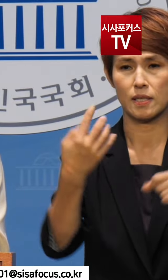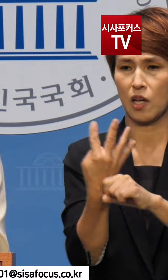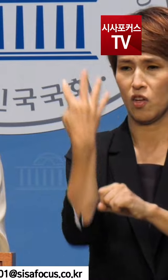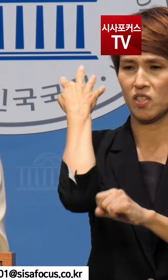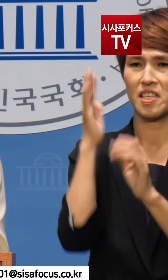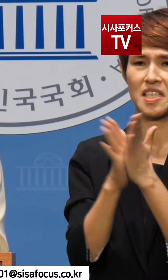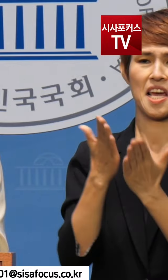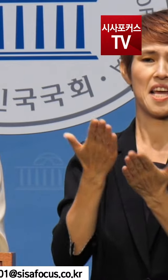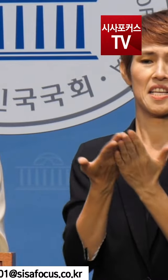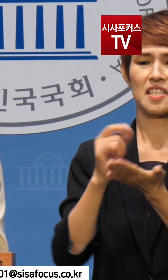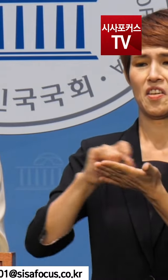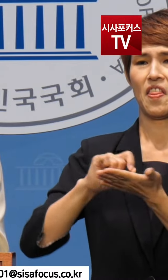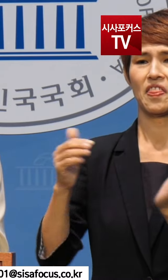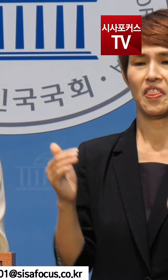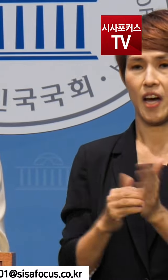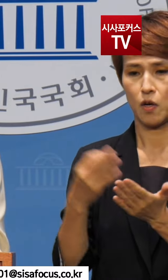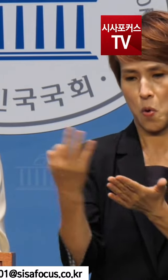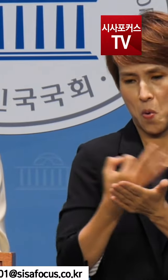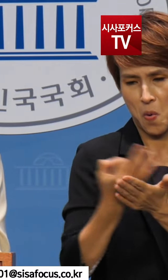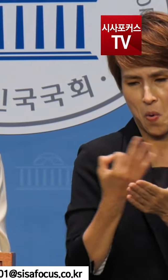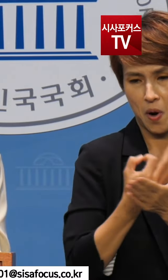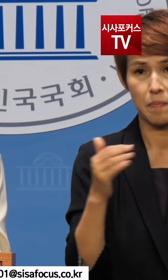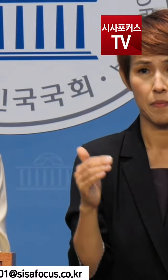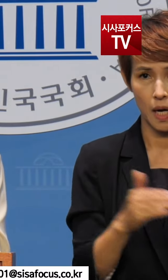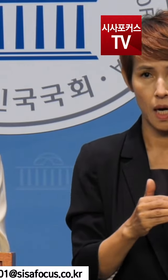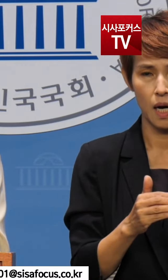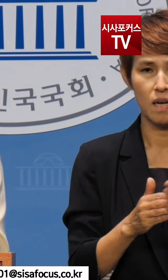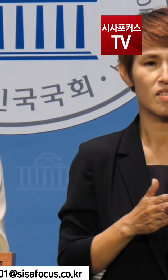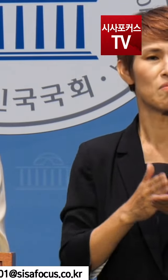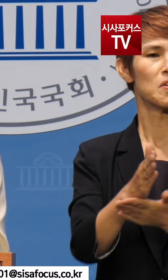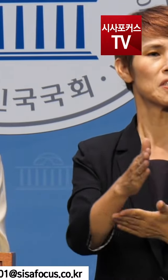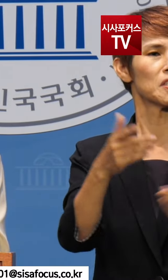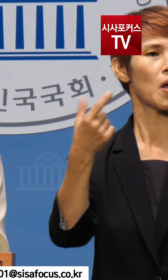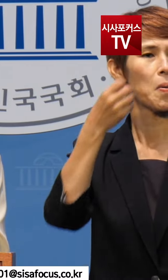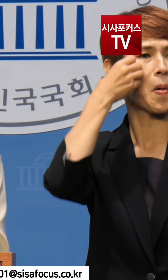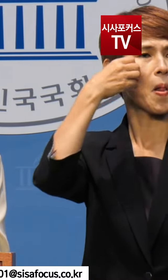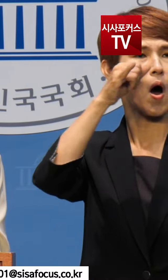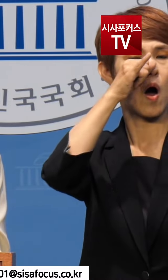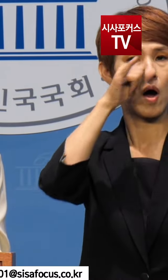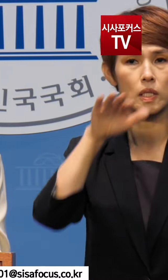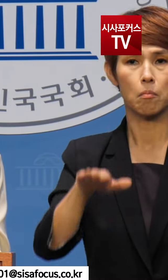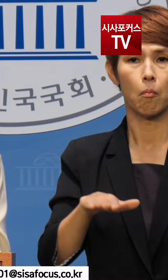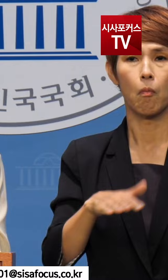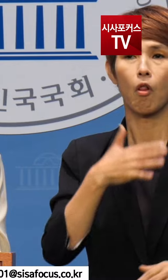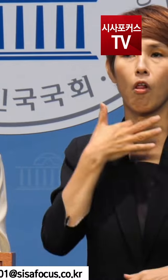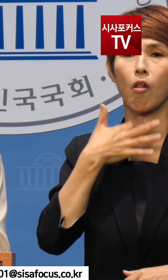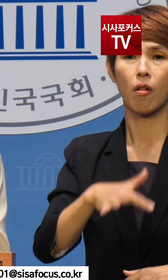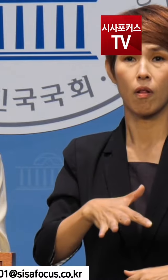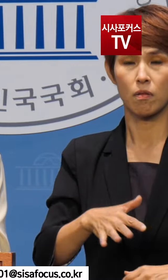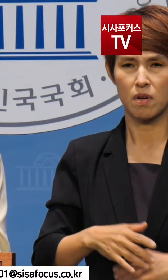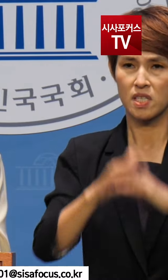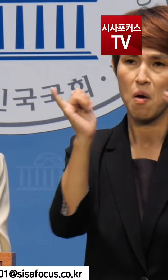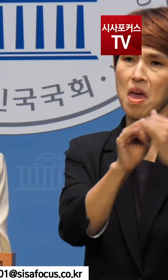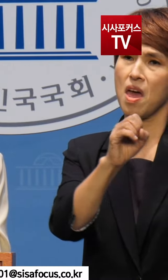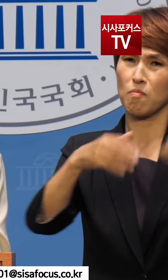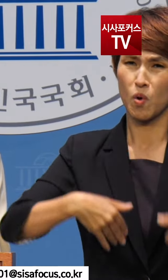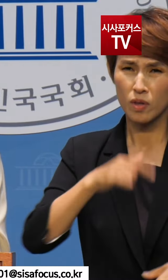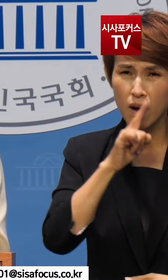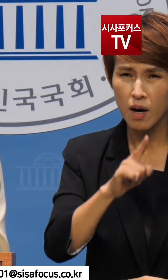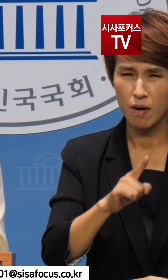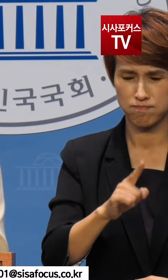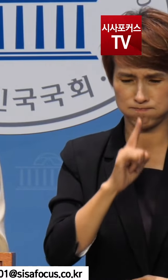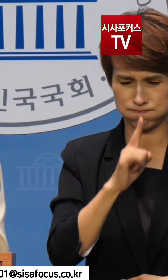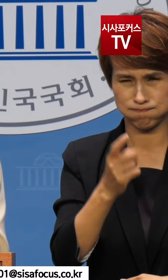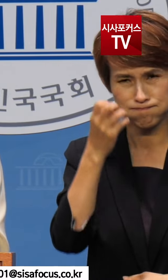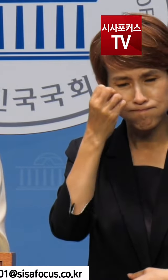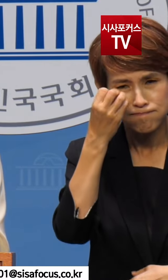통해 수익을 창출하고 전문가 행세를 한 사람이 이제 와서 책임 회피하며 사회적 담론 운운하는 것은